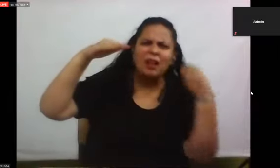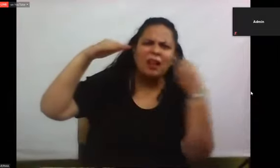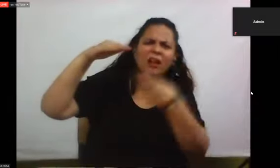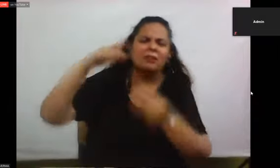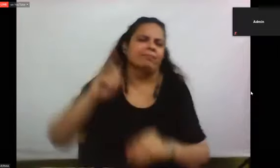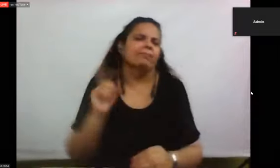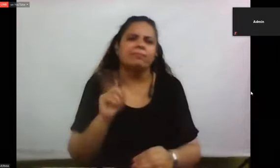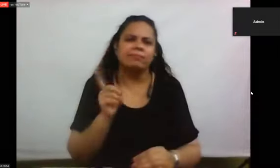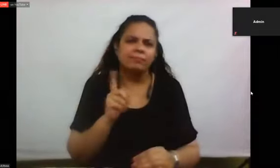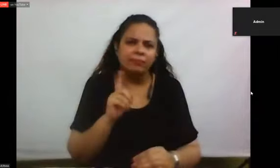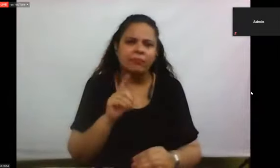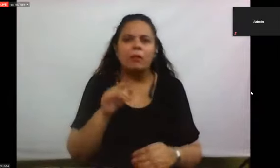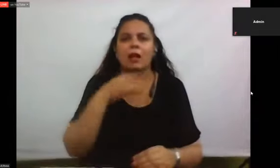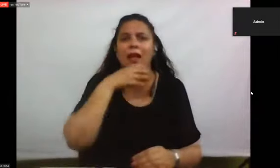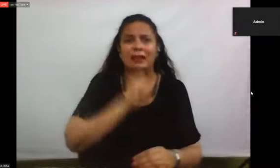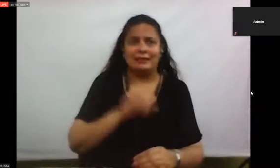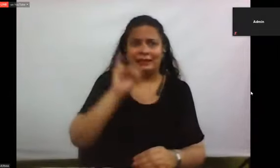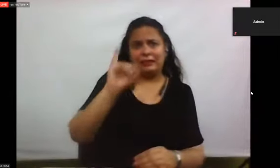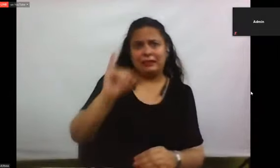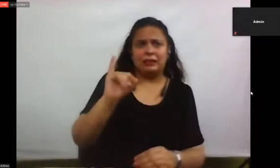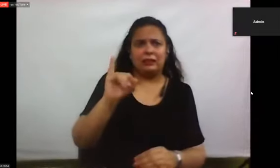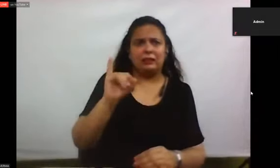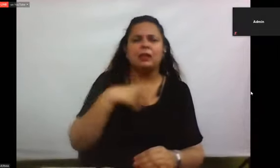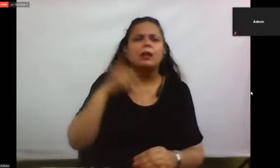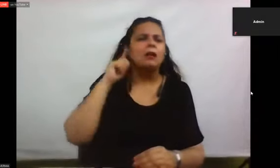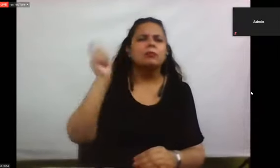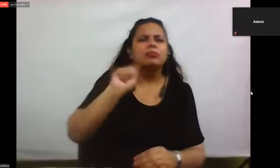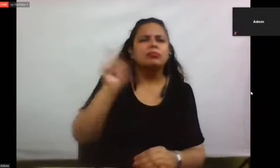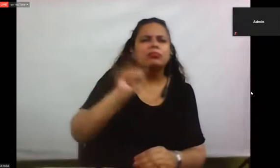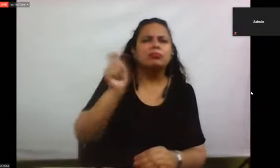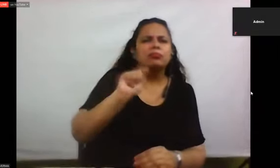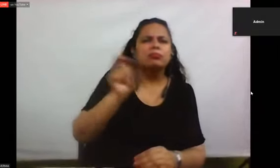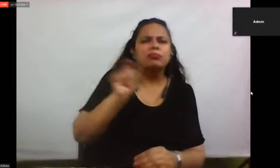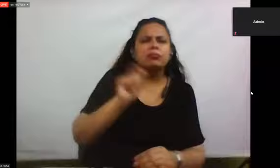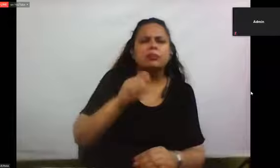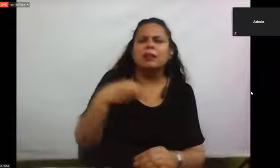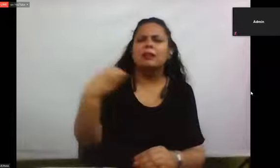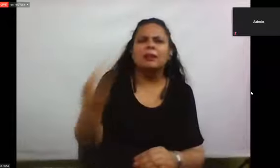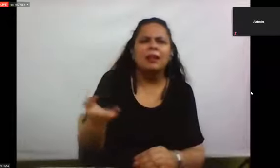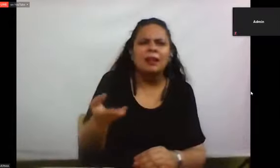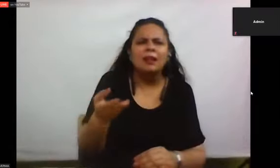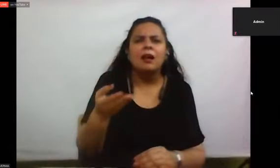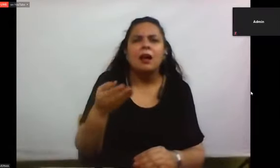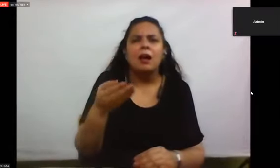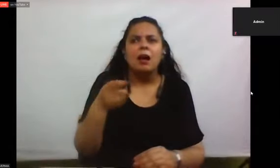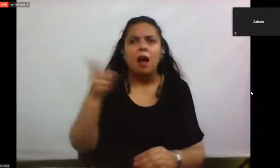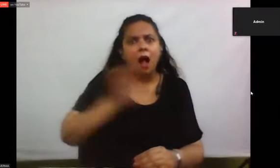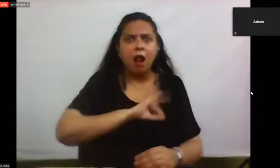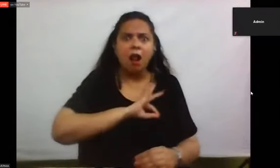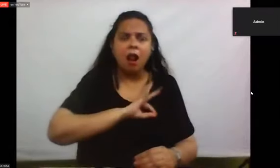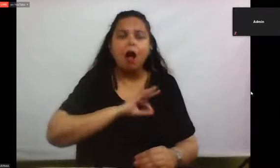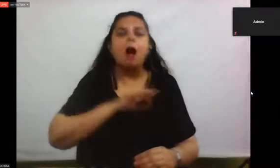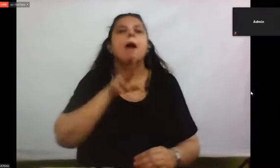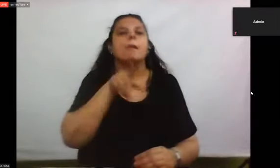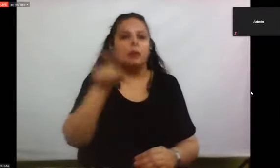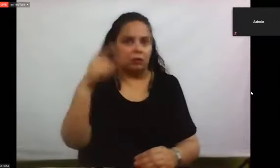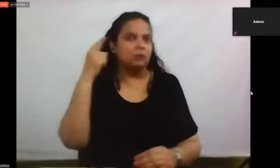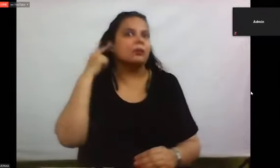विथ अ झुंझुना लाइक विथ अ रैटल लाइक बॉल, अ बॉल विच हैज सम साउंड इन इट. प्लास्टिक